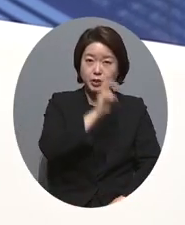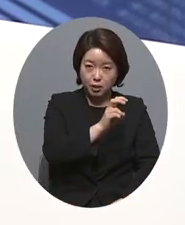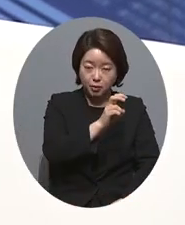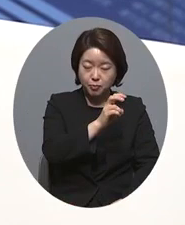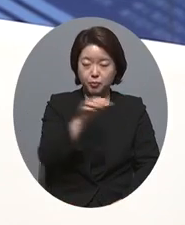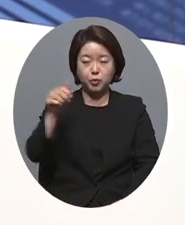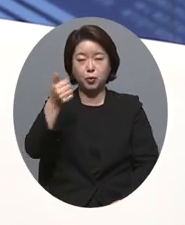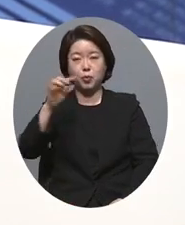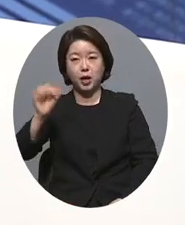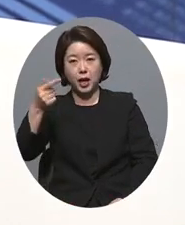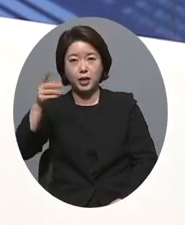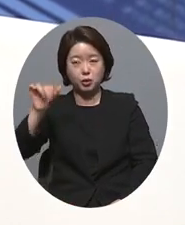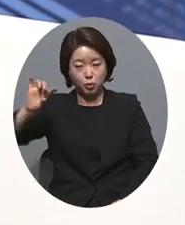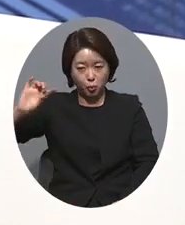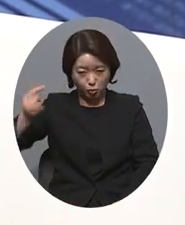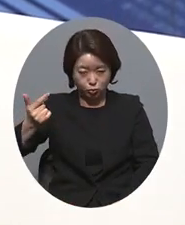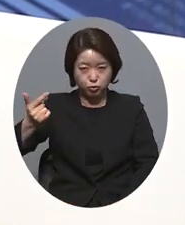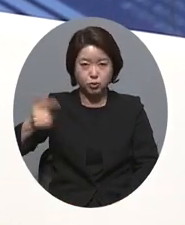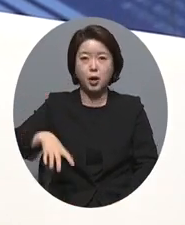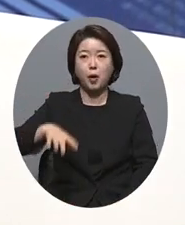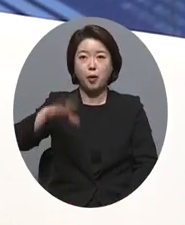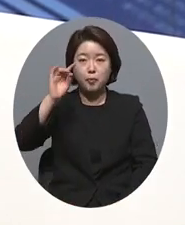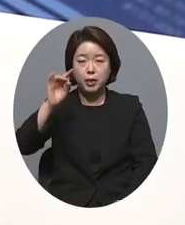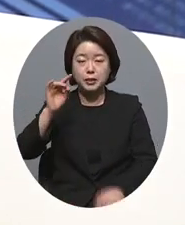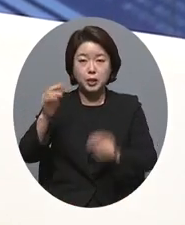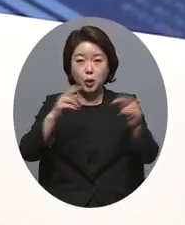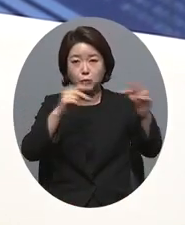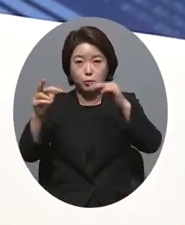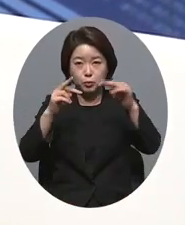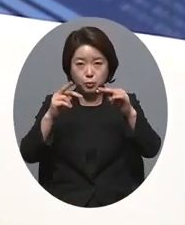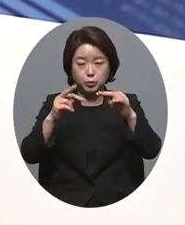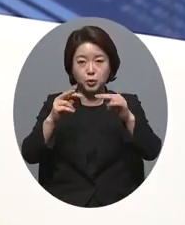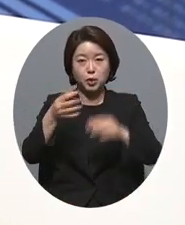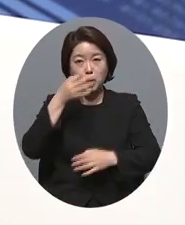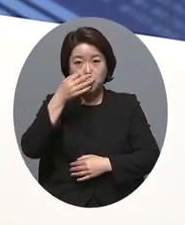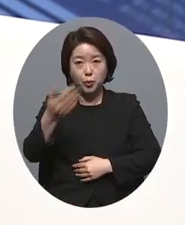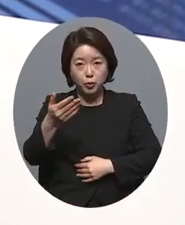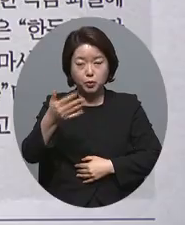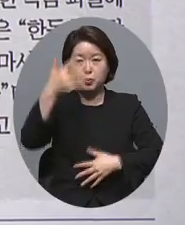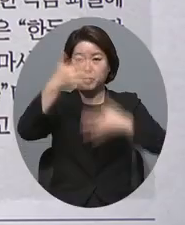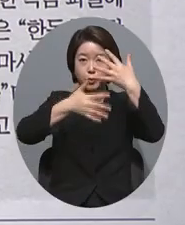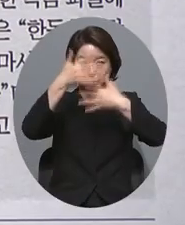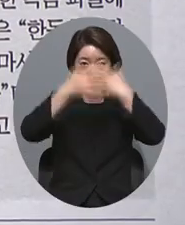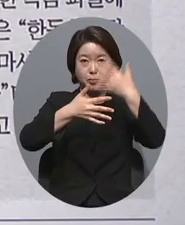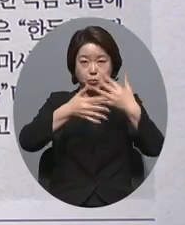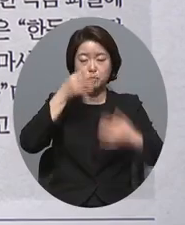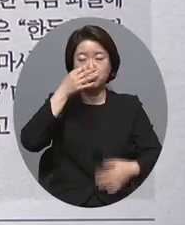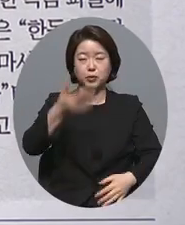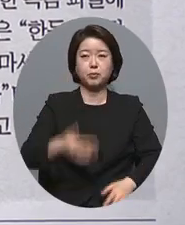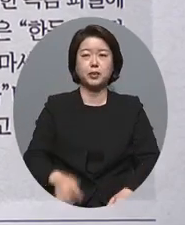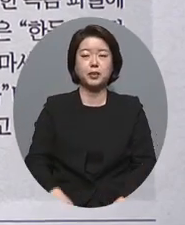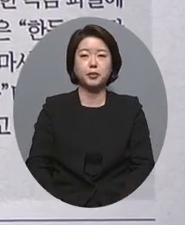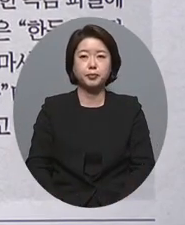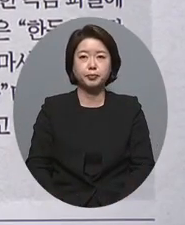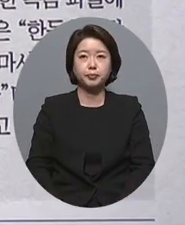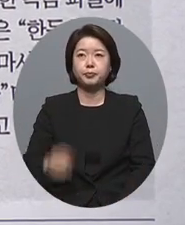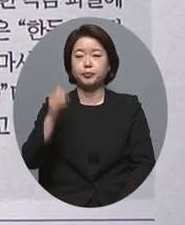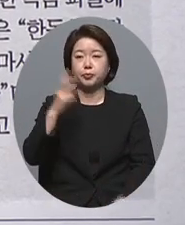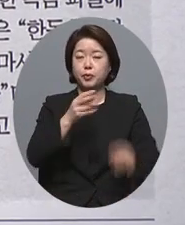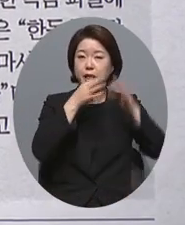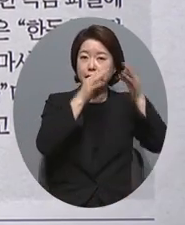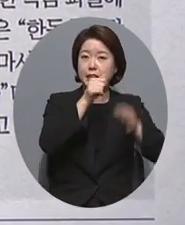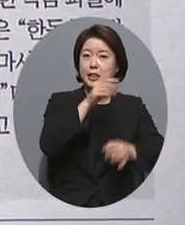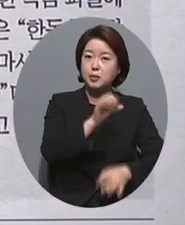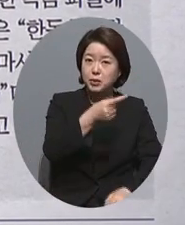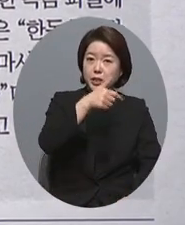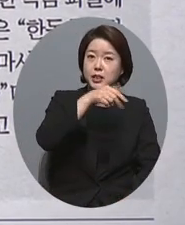얘기를 신문으로 먼저 소개해드리고 그 이후에 영상을 보여드릴게요. 잠시만 신문을 좀 보도록 하겠습니다. 자, 김의겸 의원이 이런